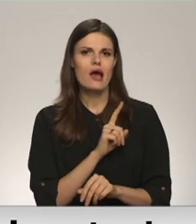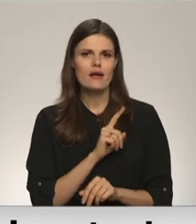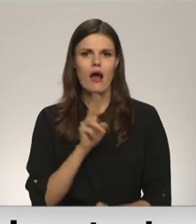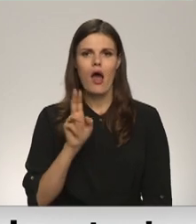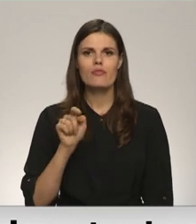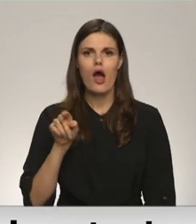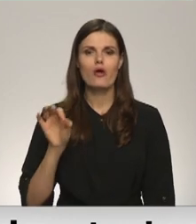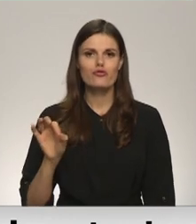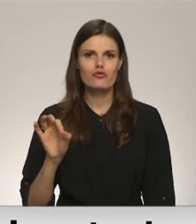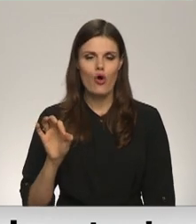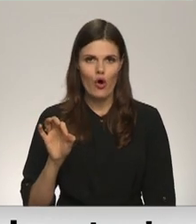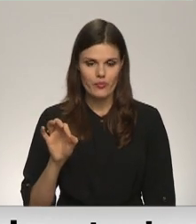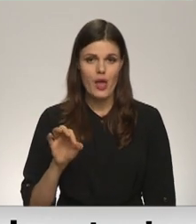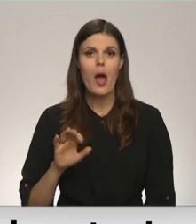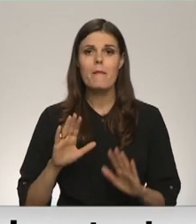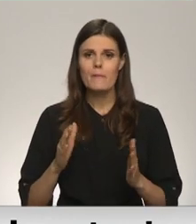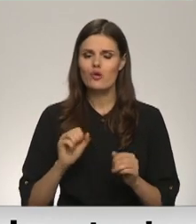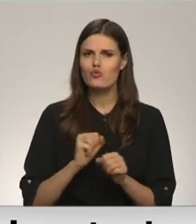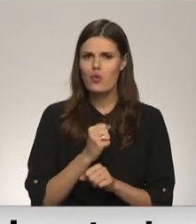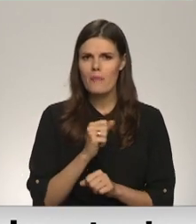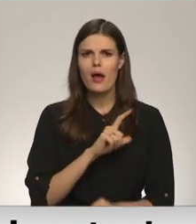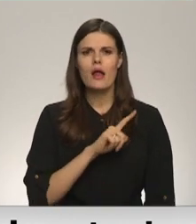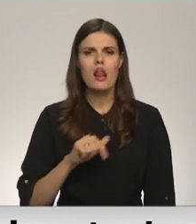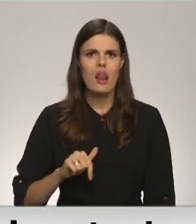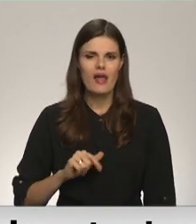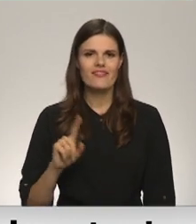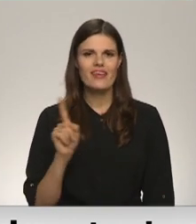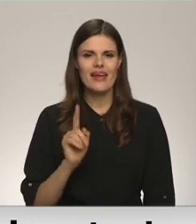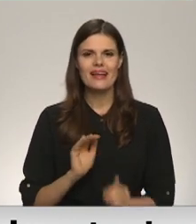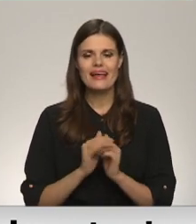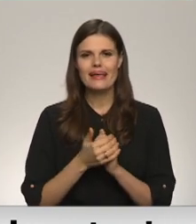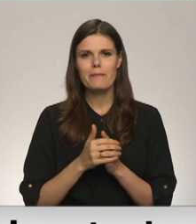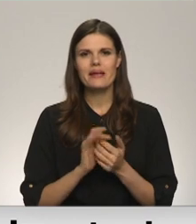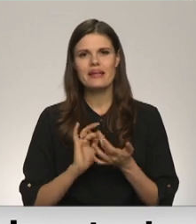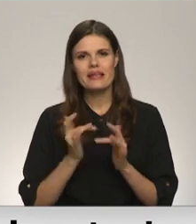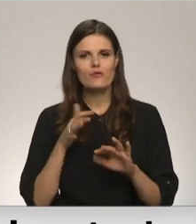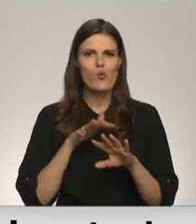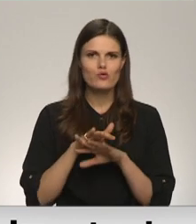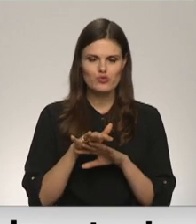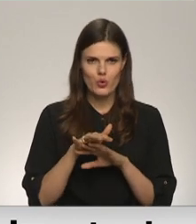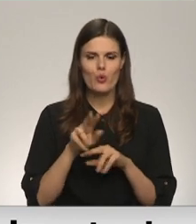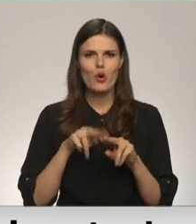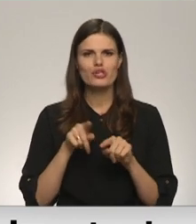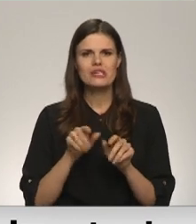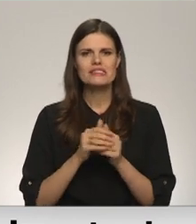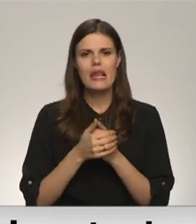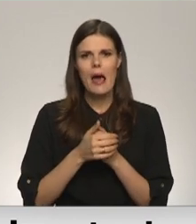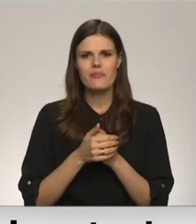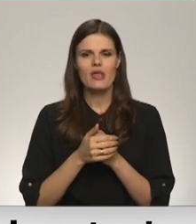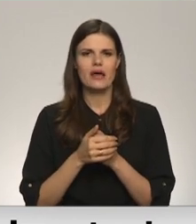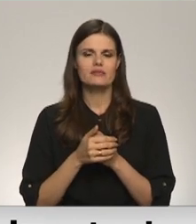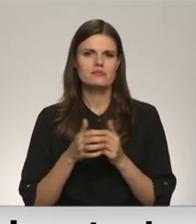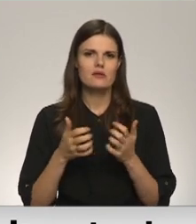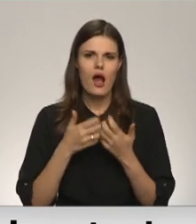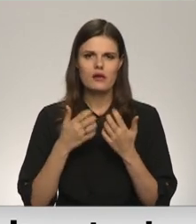Tomēr Latvija atrodas hibrīda uzbrukuma fokusā, un pie hibrīda uzbrukuma, pie hibrīda